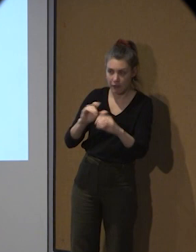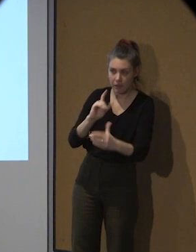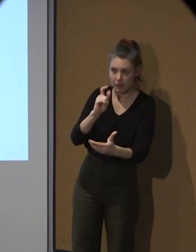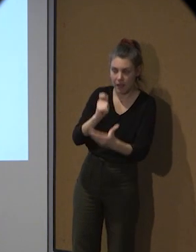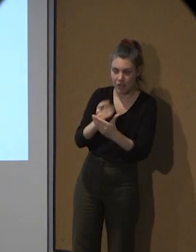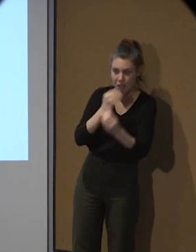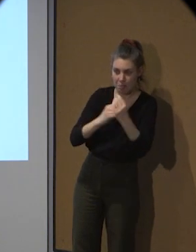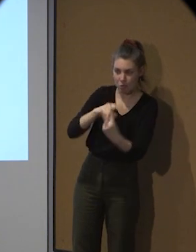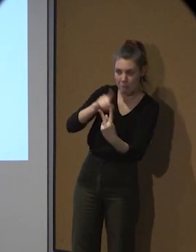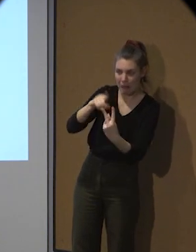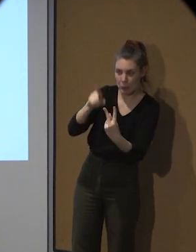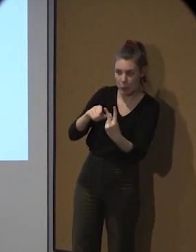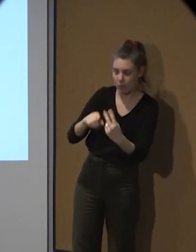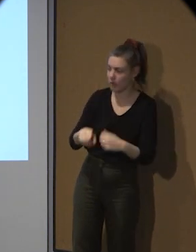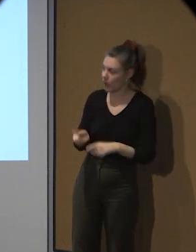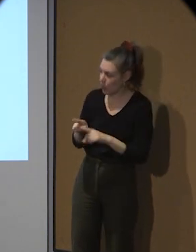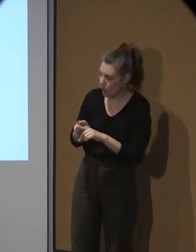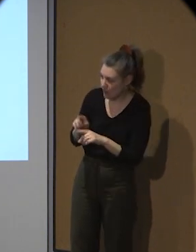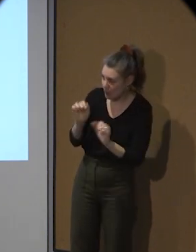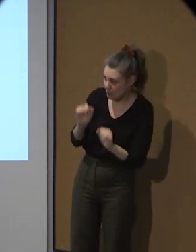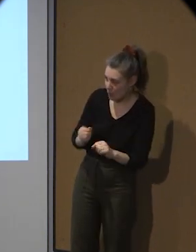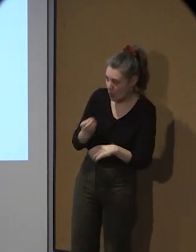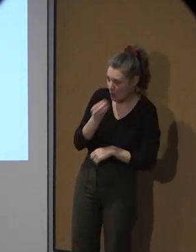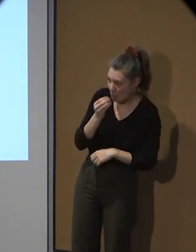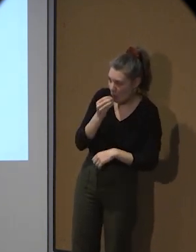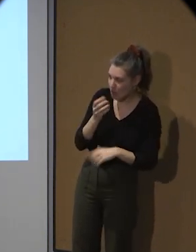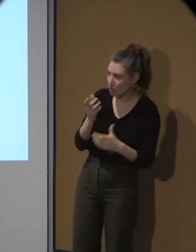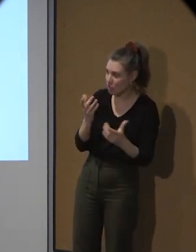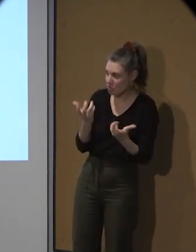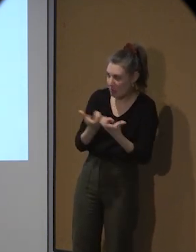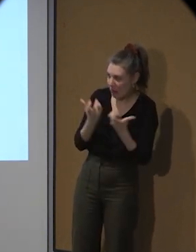Big Mac et rillettes, c'est plutôt à proscrire. Voilà, j'ai compris ça aussi.